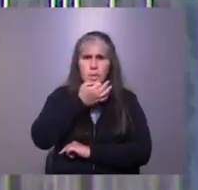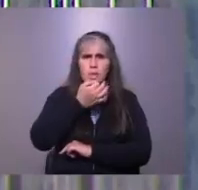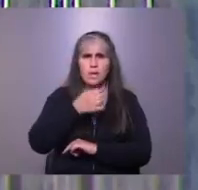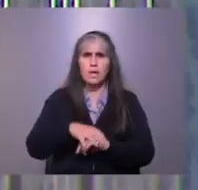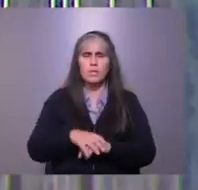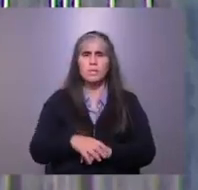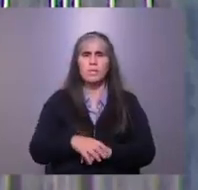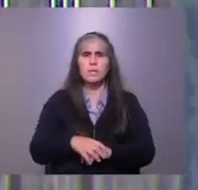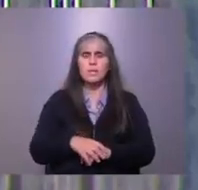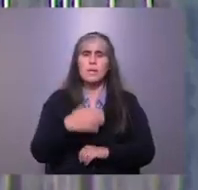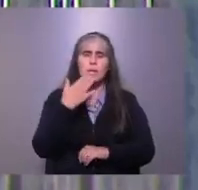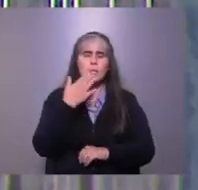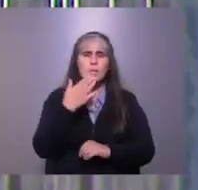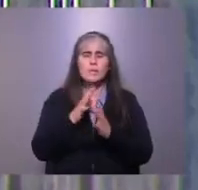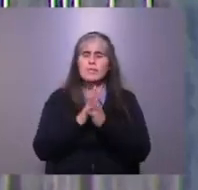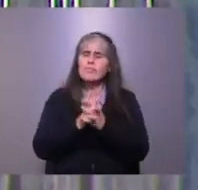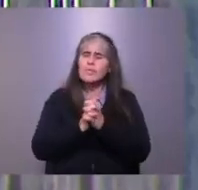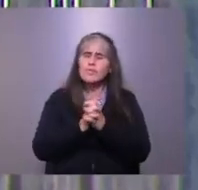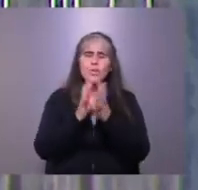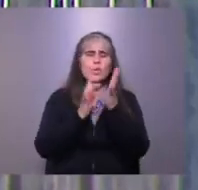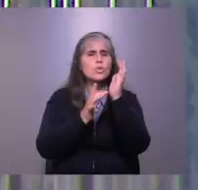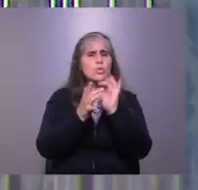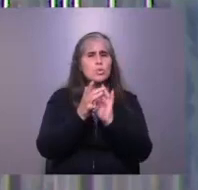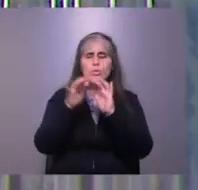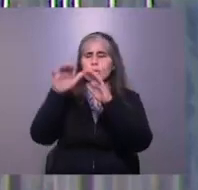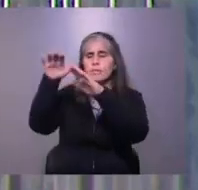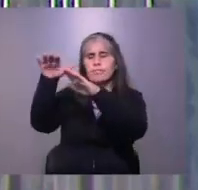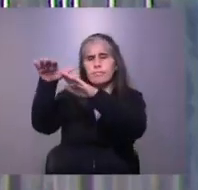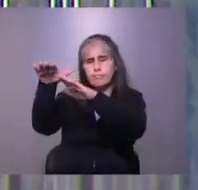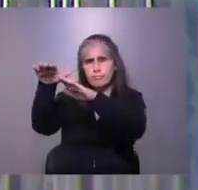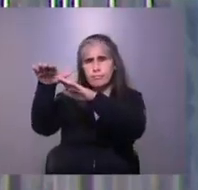et supplient Jésus de poser la main sur lui.